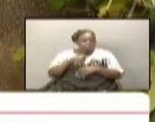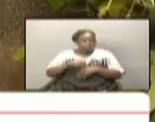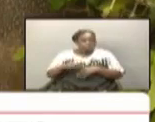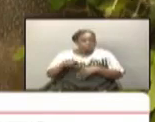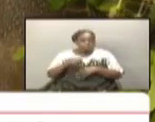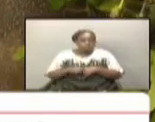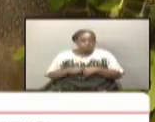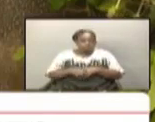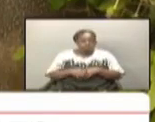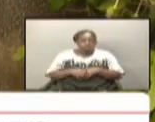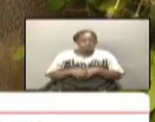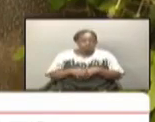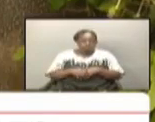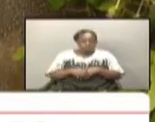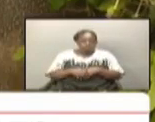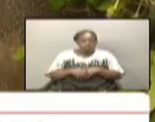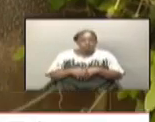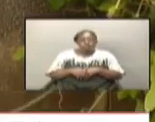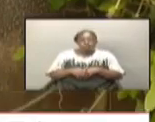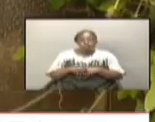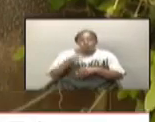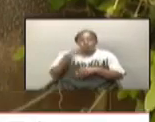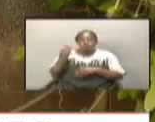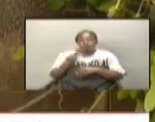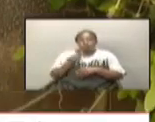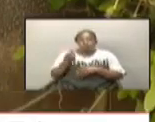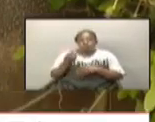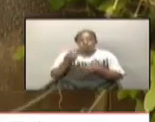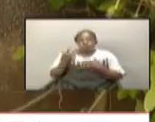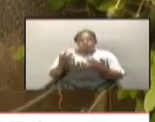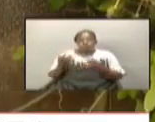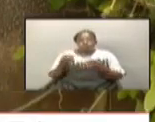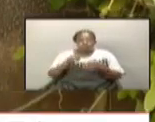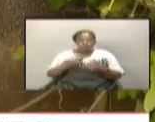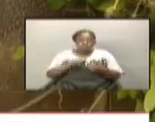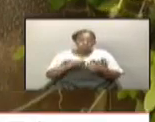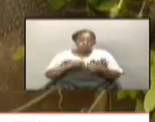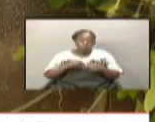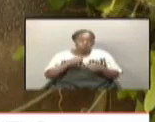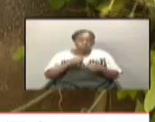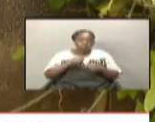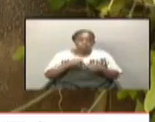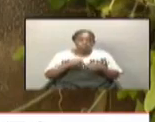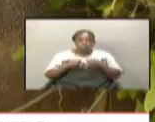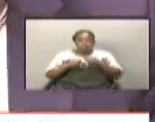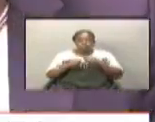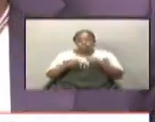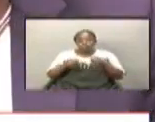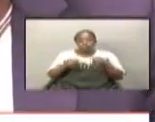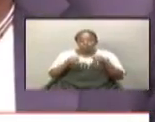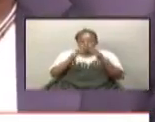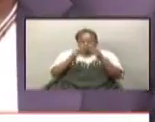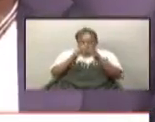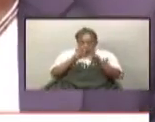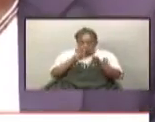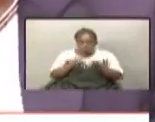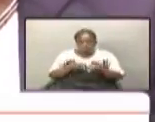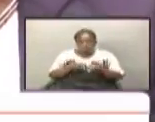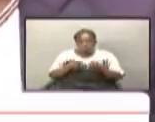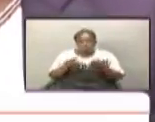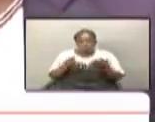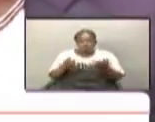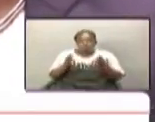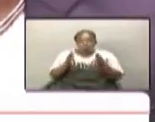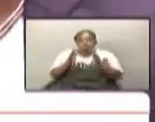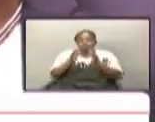mutu ati era nigabanga asitwike yekyusa ye mubwe ekyusa ati nga da kitiibwa. Olupapula si